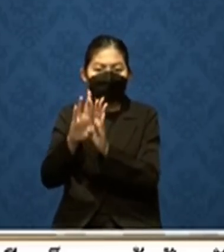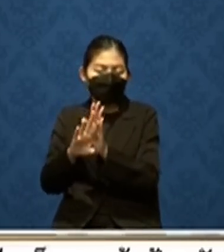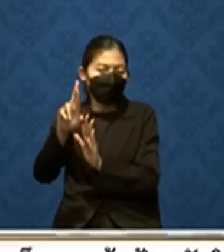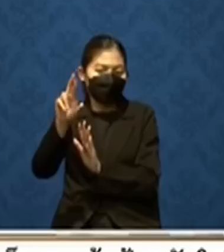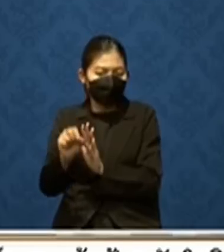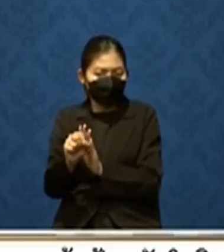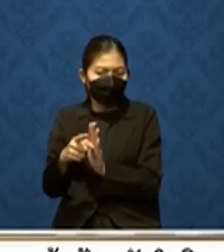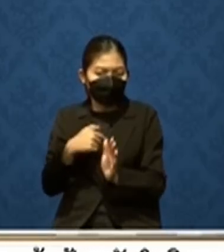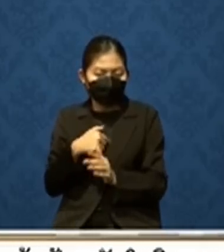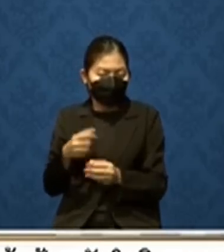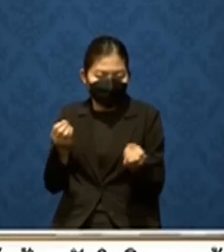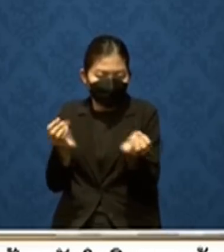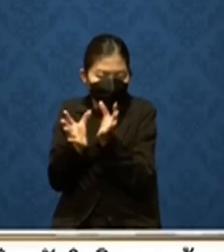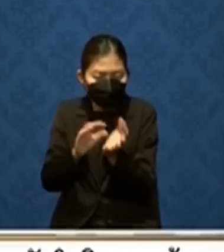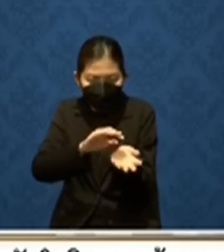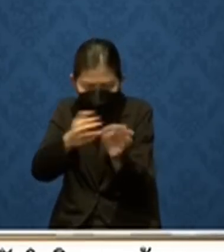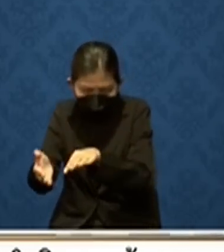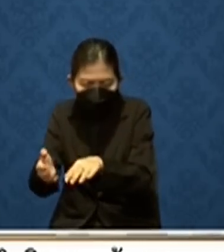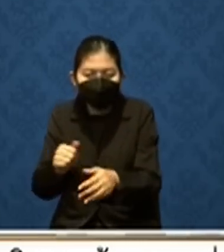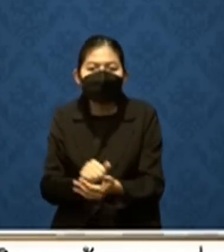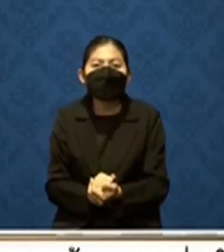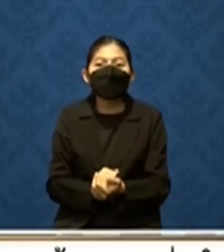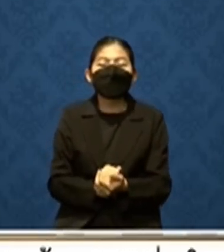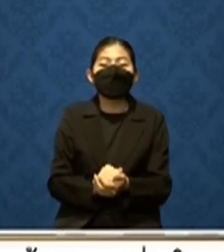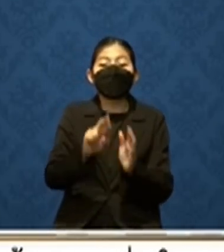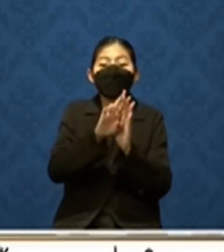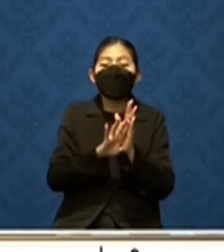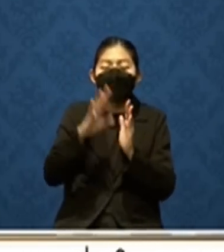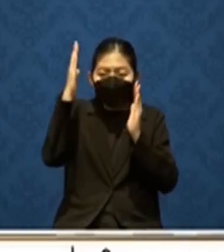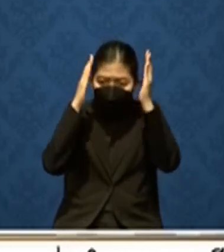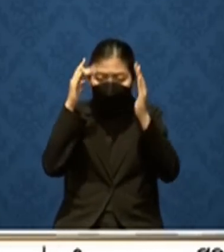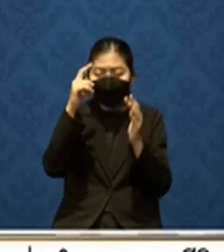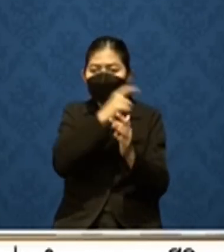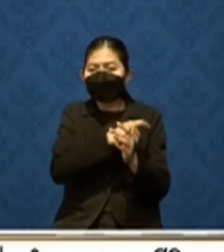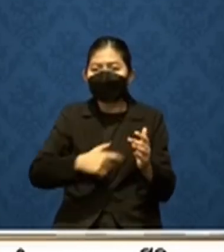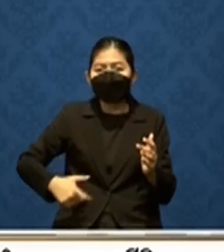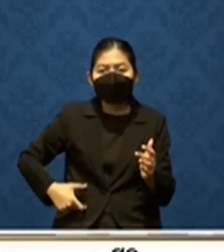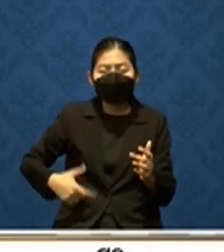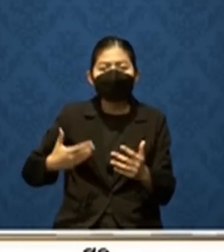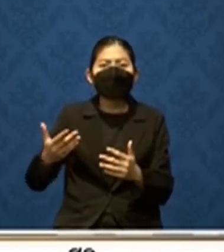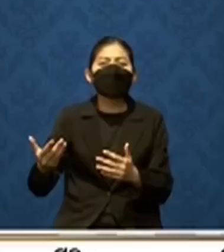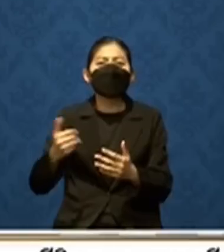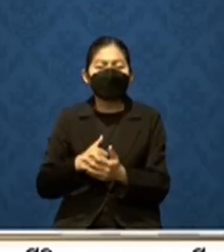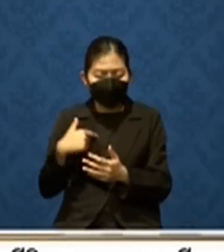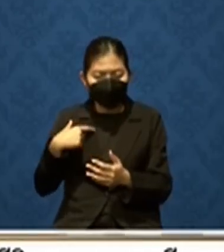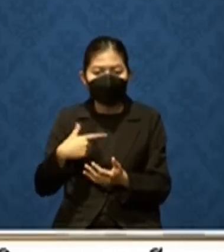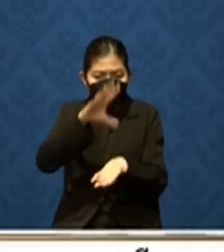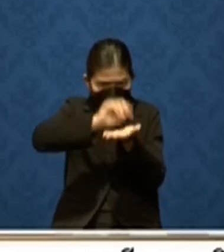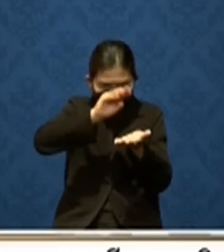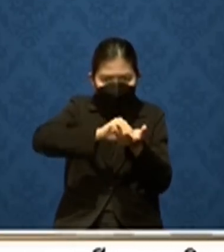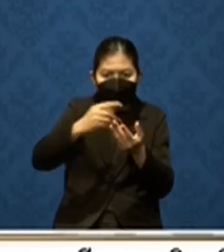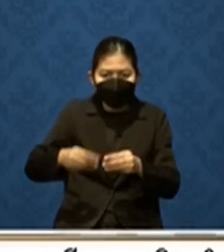จงใจเป็นปฏิปักษ์ต่อการปกครองระบอบประชาธิปไตยเรื่องนี้ถึงศาลแน่นอนครับพฤติการณ์ไปทำที่ท่านทำ